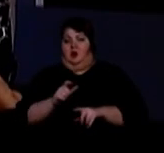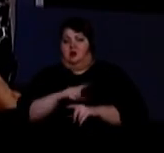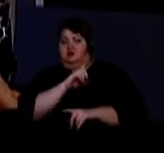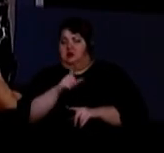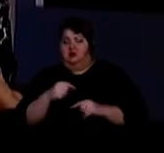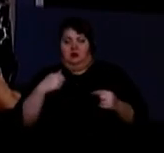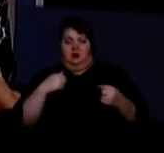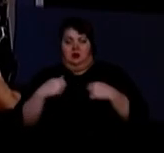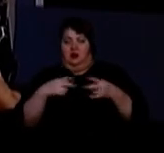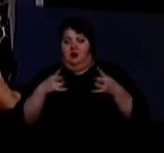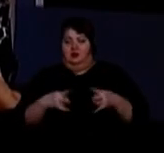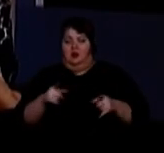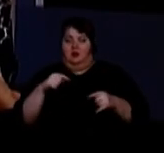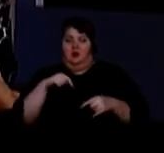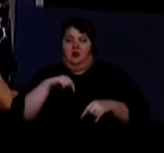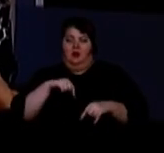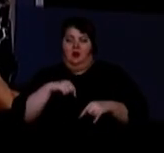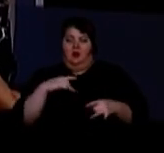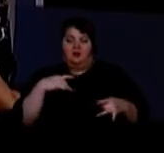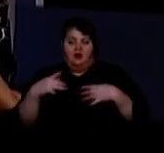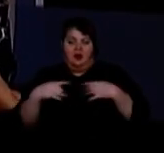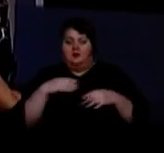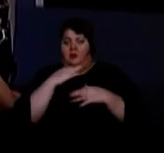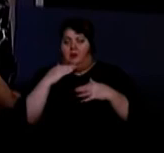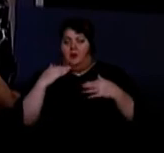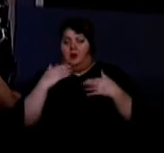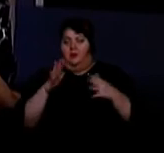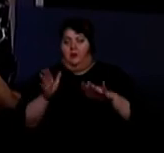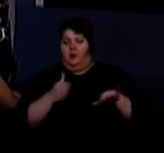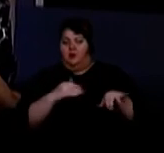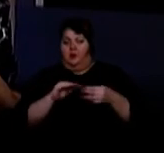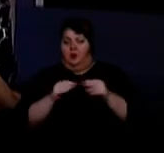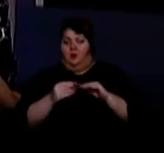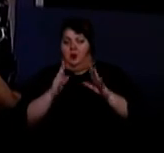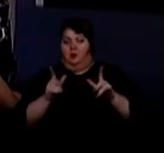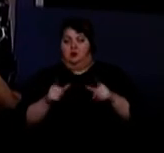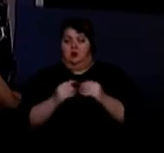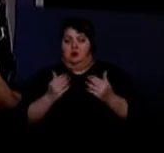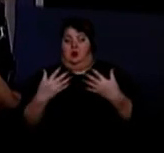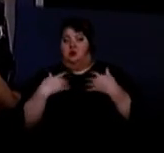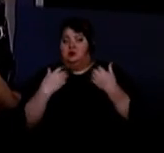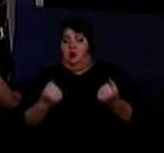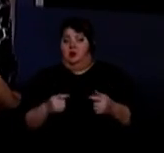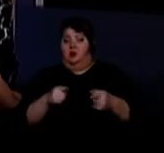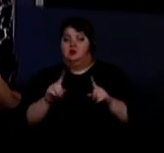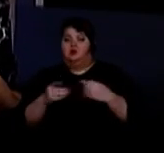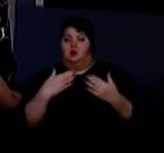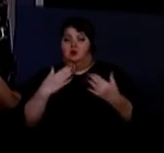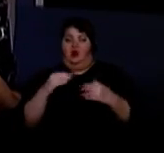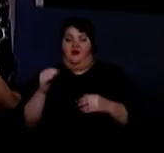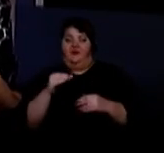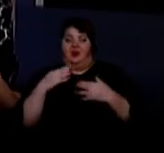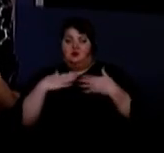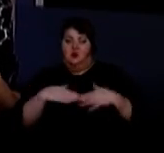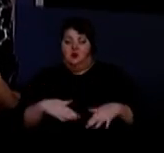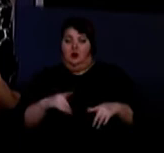этого страдает. Это там и гормональные стрессы, и масса-масса потом проблем будет с ее здоровьем. Это что касается физиологии тела.